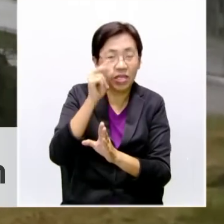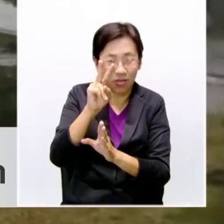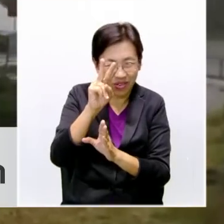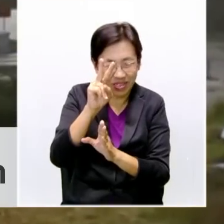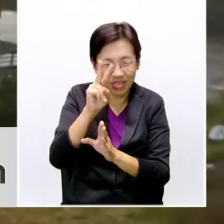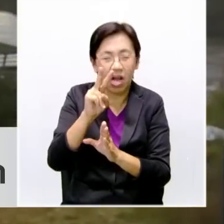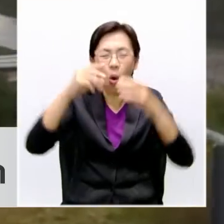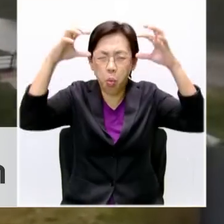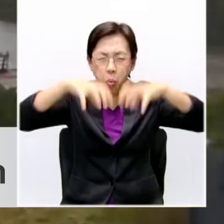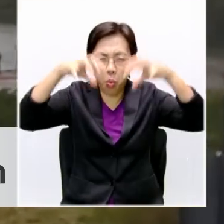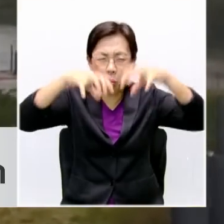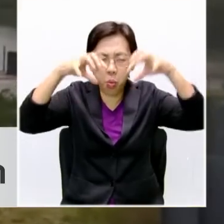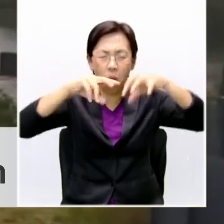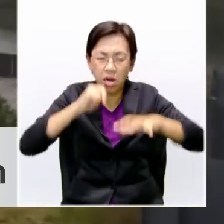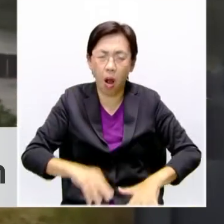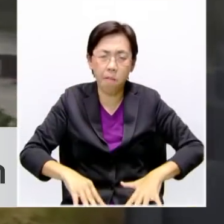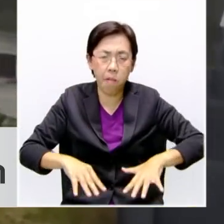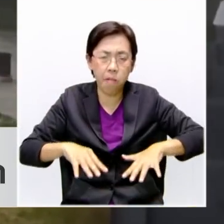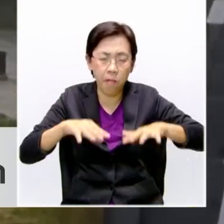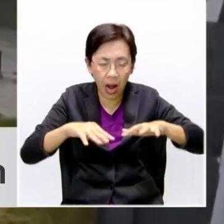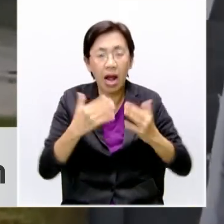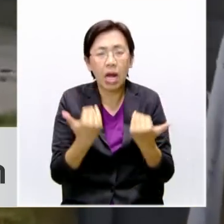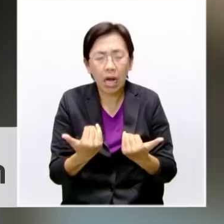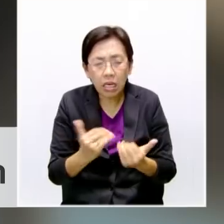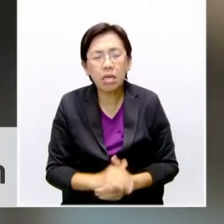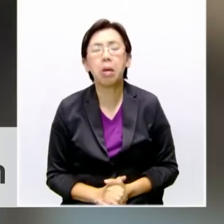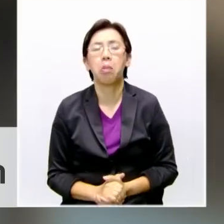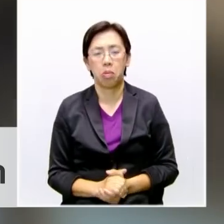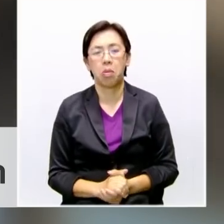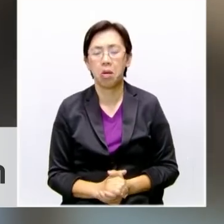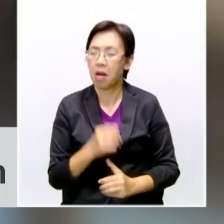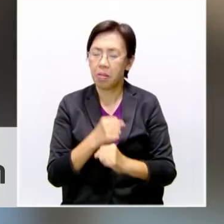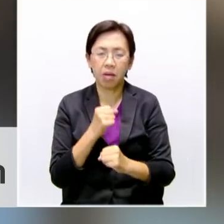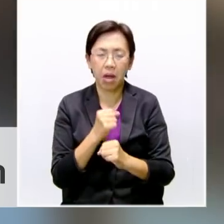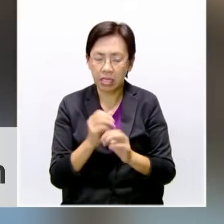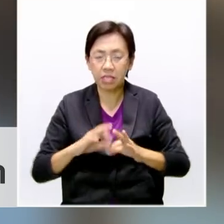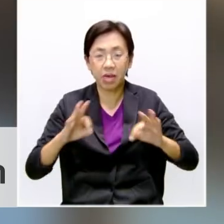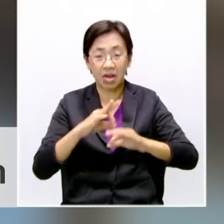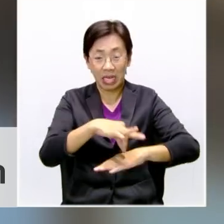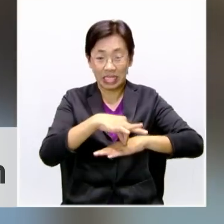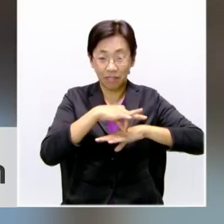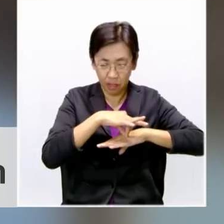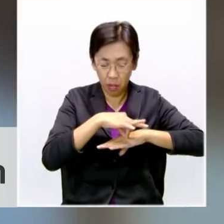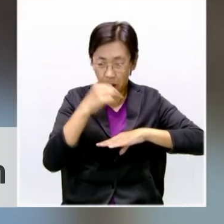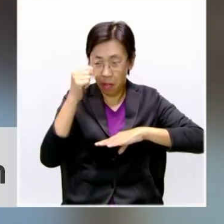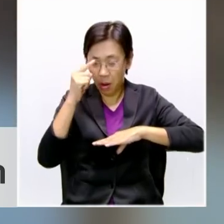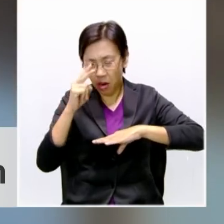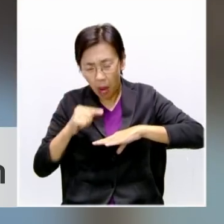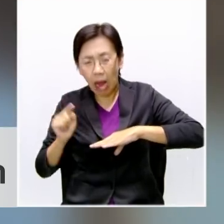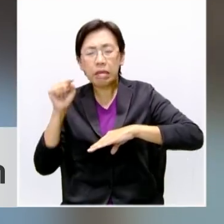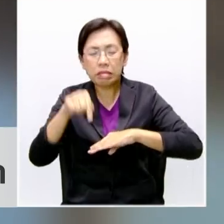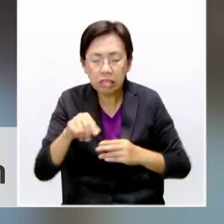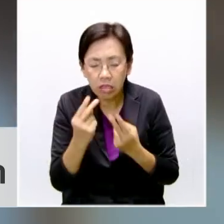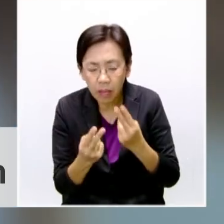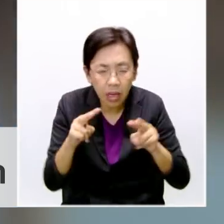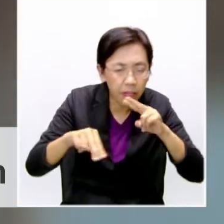เกิดภัยพิบัติครั้งใหญ่ในครั้งนี้นี่ถือว่าเป็นงานใหญ่งานแรกเลยนะคะหลังจากที่เขารับตำแหน่งนายกรัฐมนตรีของนิวซีแ